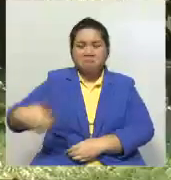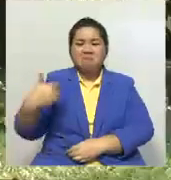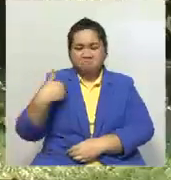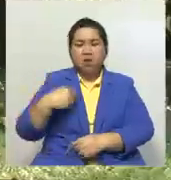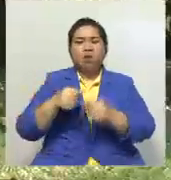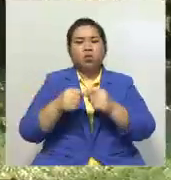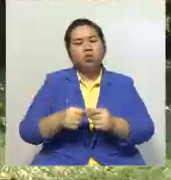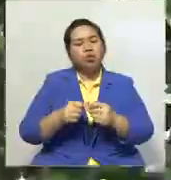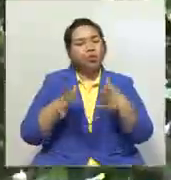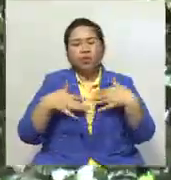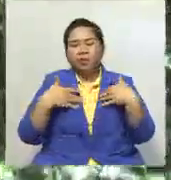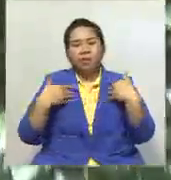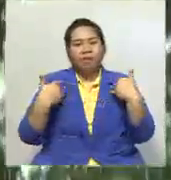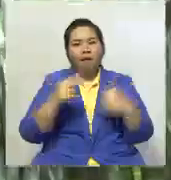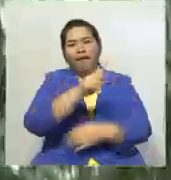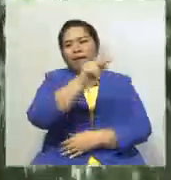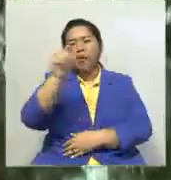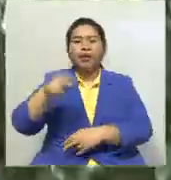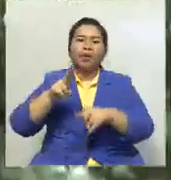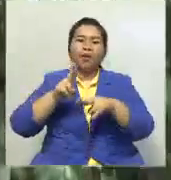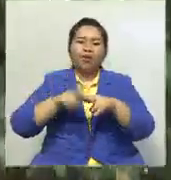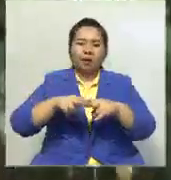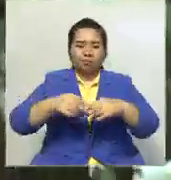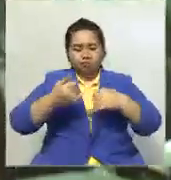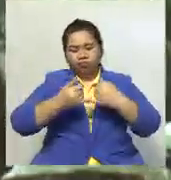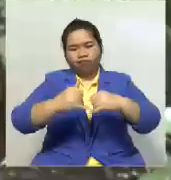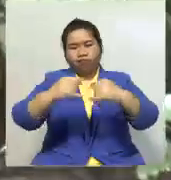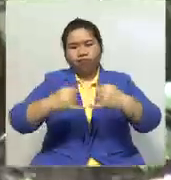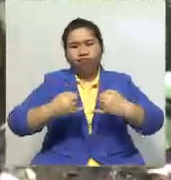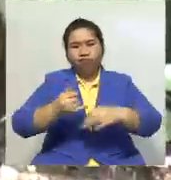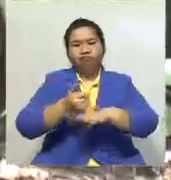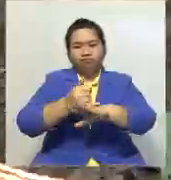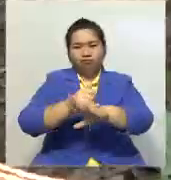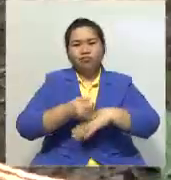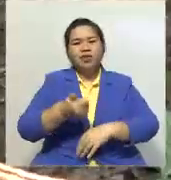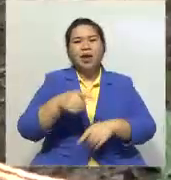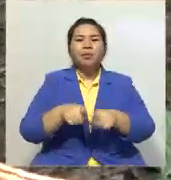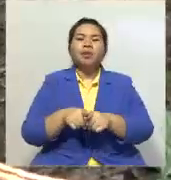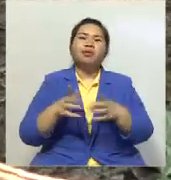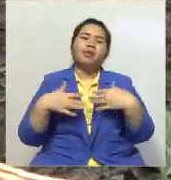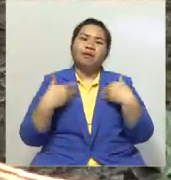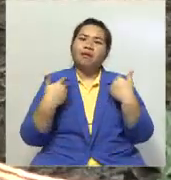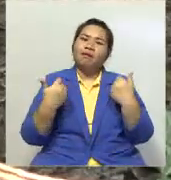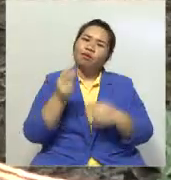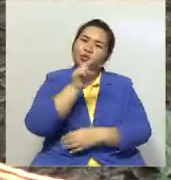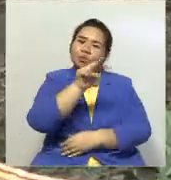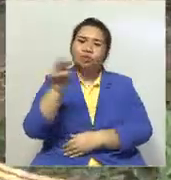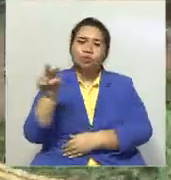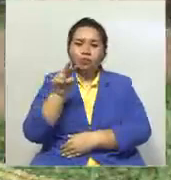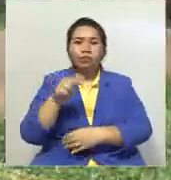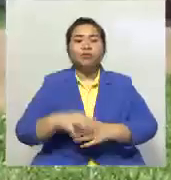ในวัดร่มรื่นชวนเพลิดเพลินเชิญให้นั่งเล่นบนเถาวัลย์ยักษ์อายุร้อยปีนะคะทอดอารมณ์ชมบรรยากาศกันอย่างเต็มที่